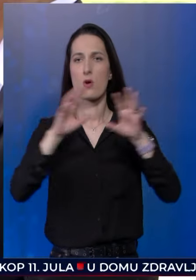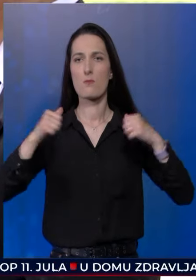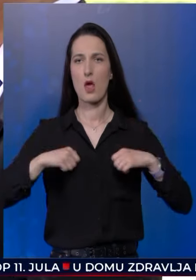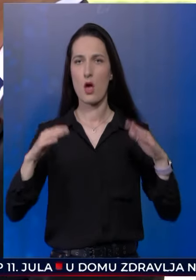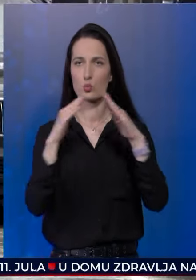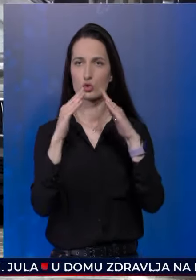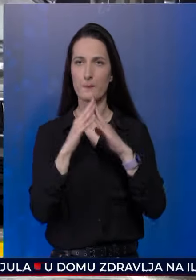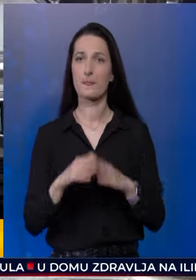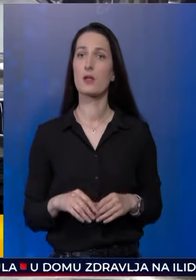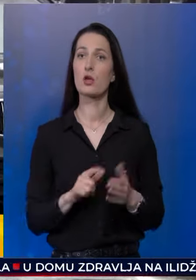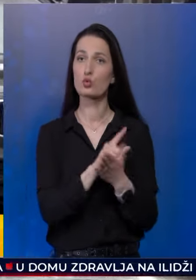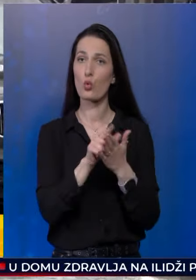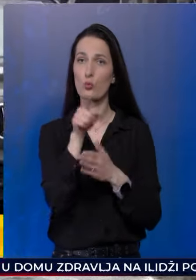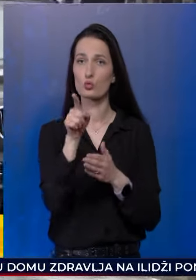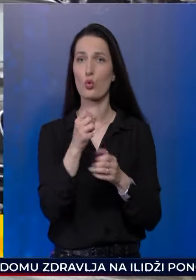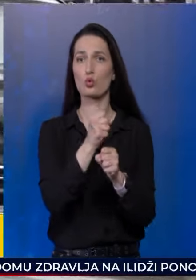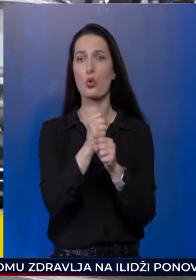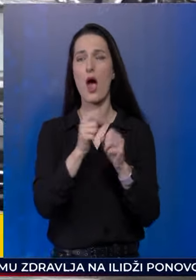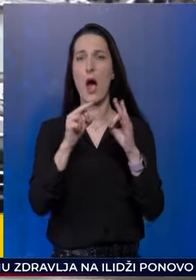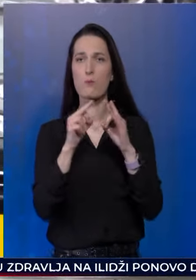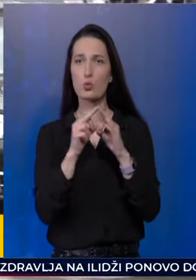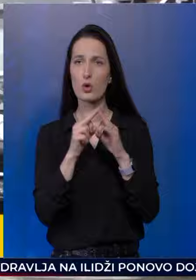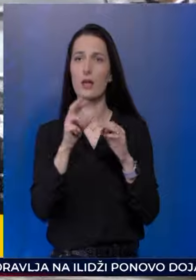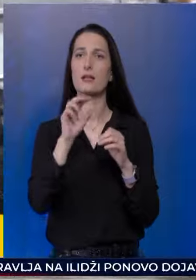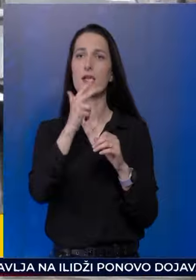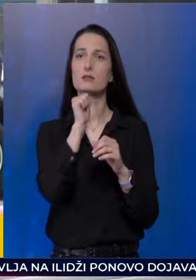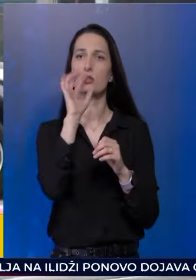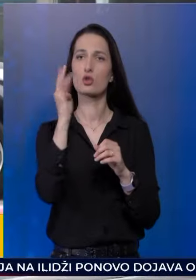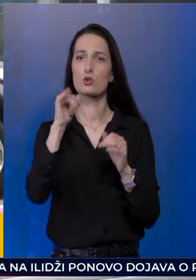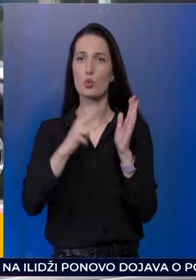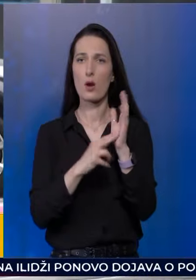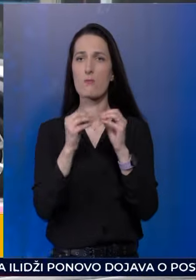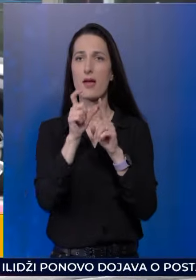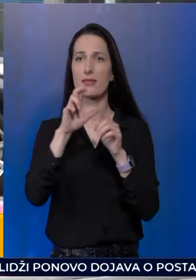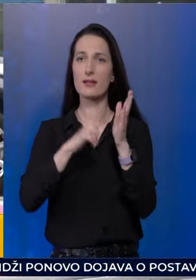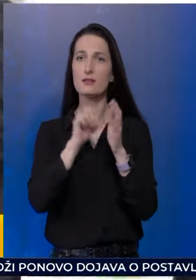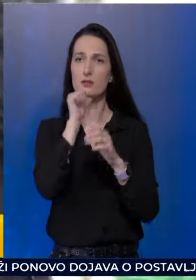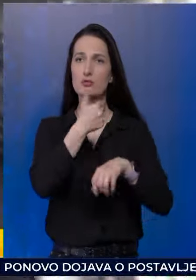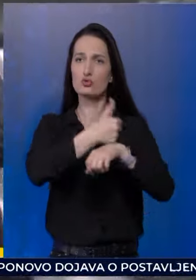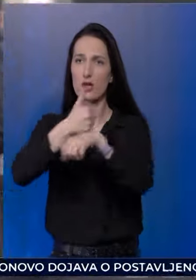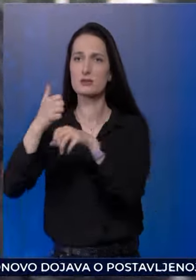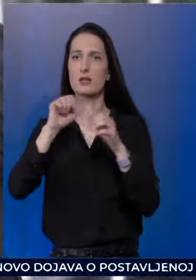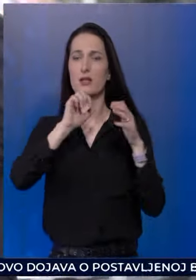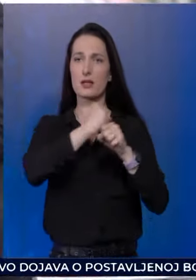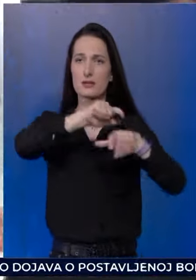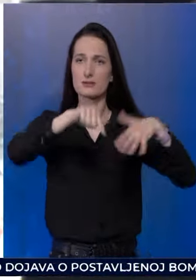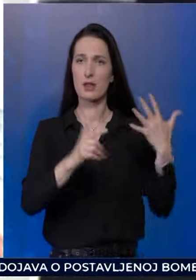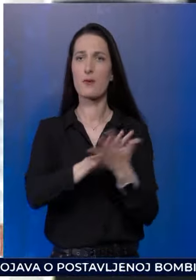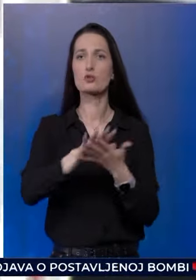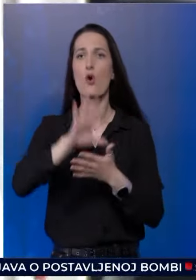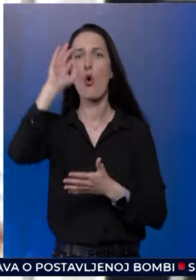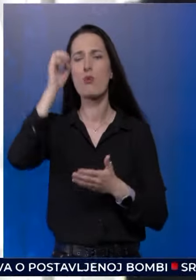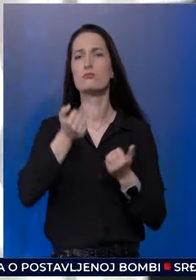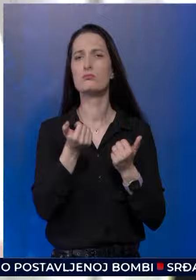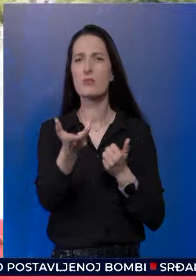kuća. Tokom događaja u Apuliji 13. i 14. juna Biden i čelnici G7 razgovarat će o